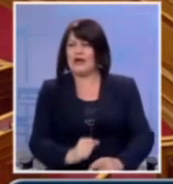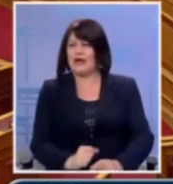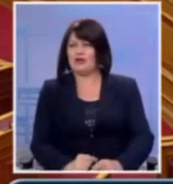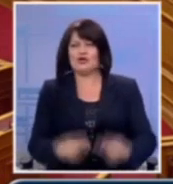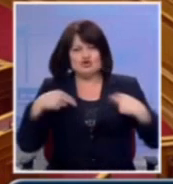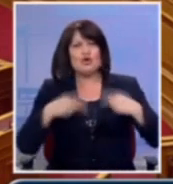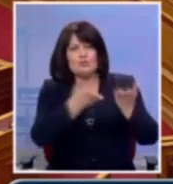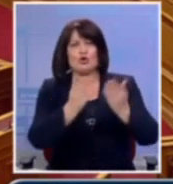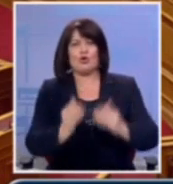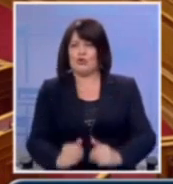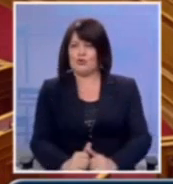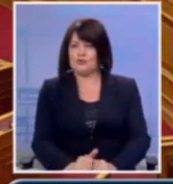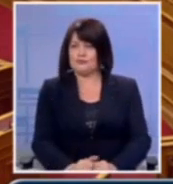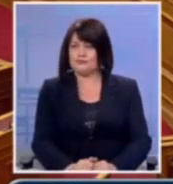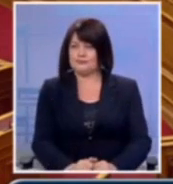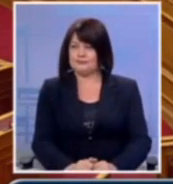θέση αυτή.